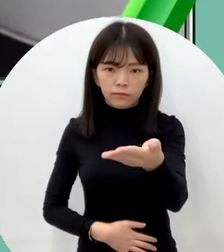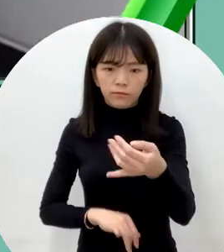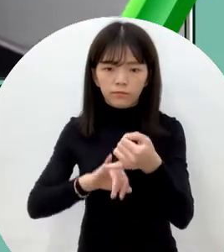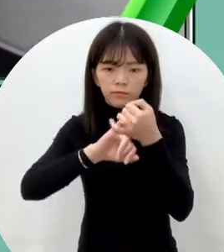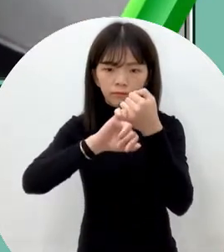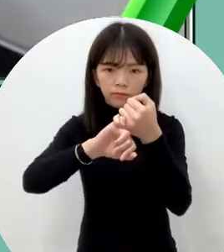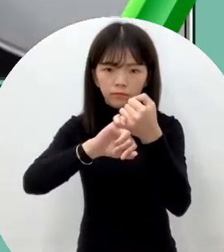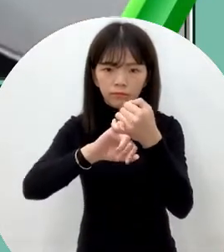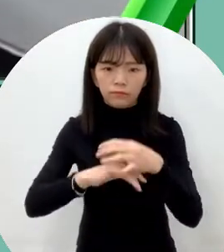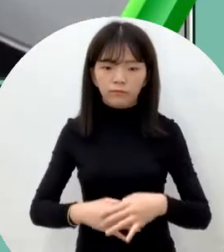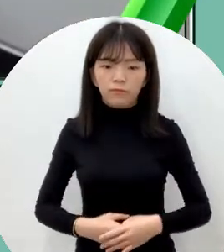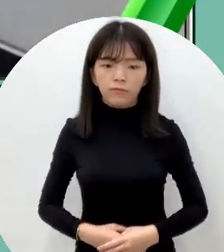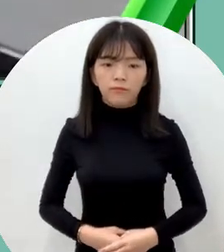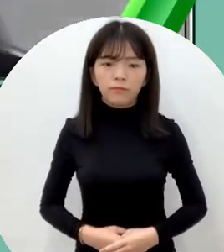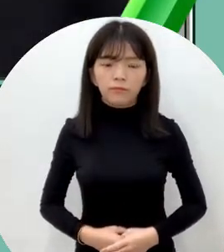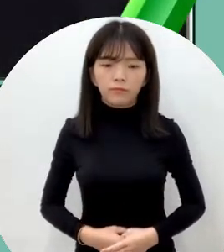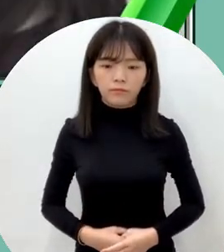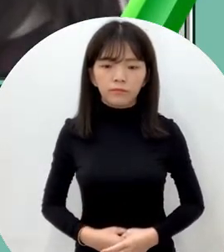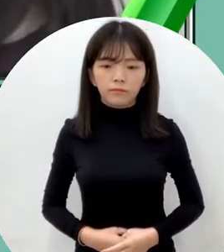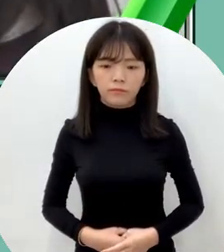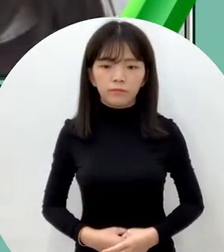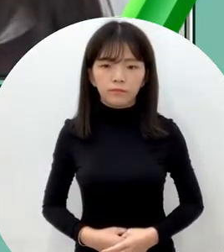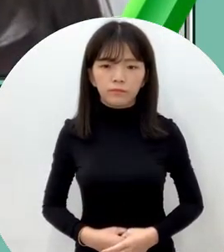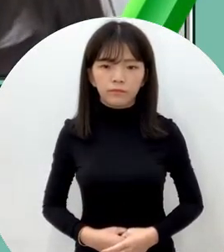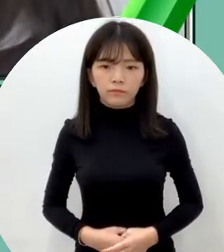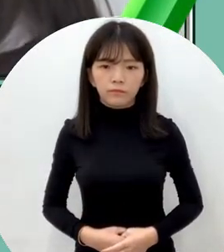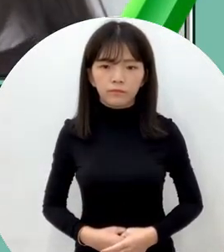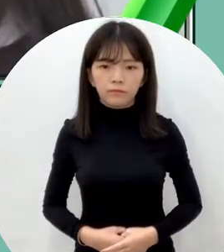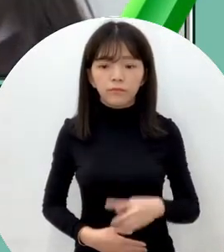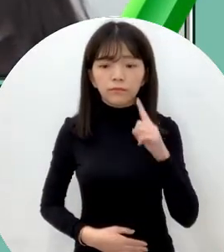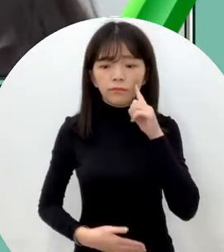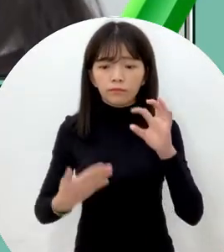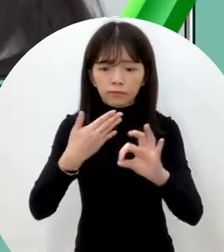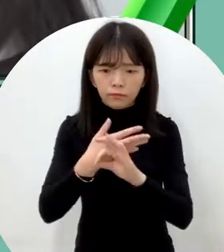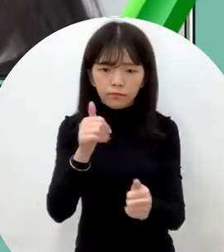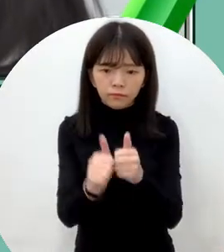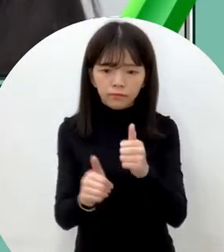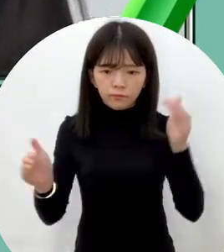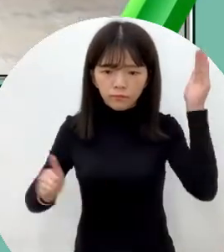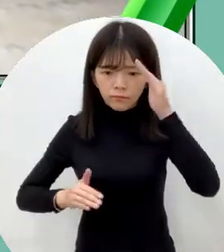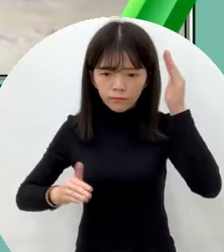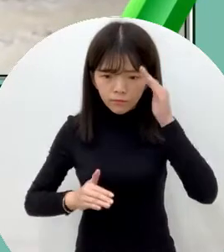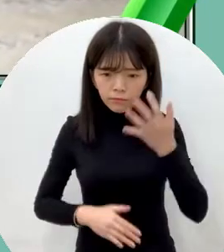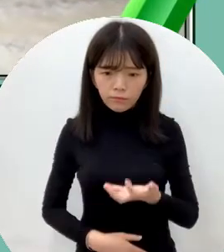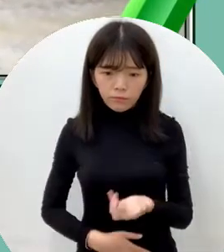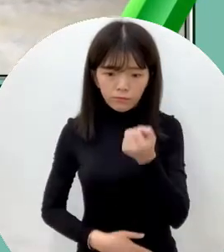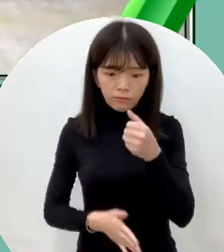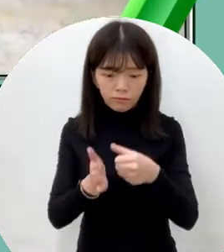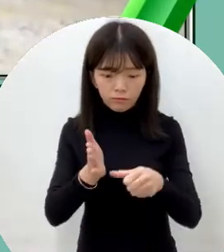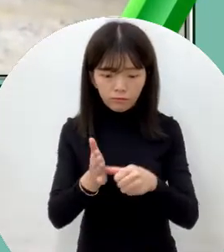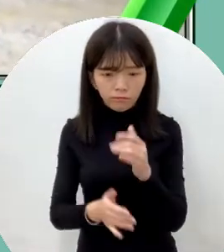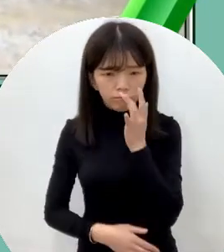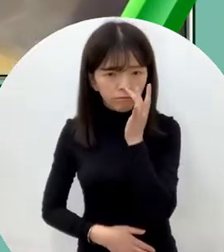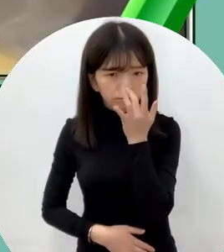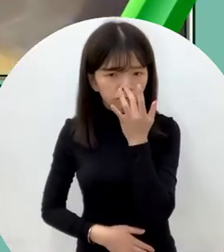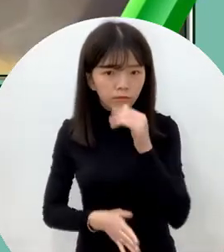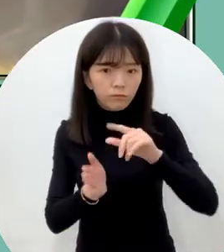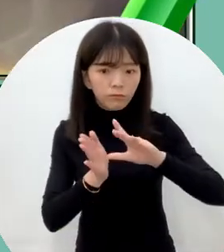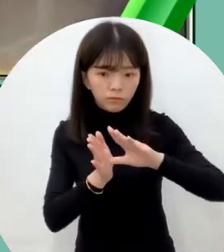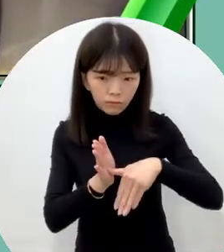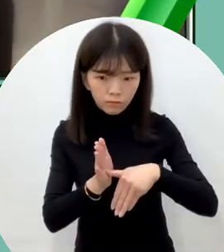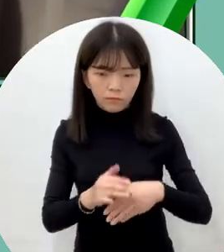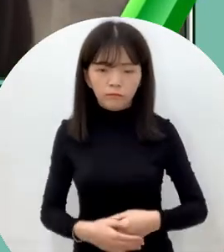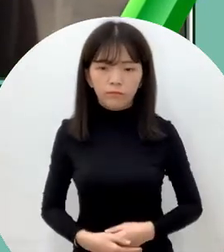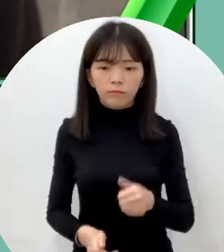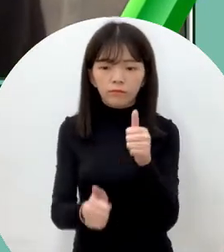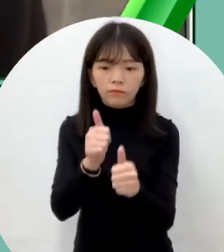시험실 앞에 제출해야 합니다. 만약 수험생 본인이 휴대 여부를 판단하기에 모호한 물품의 경우에는